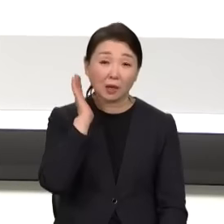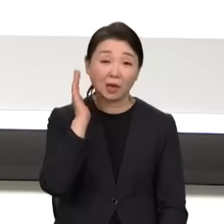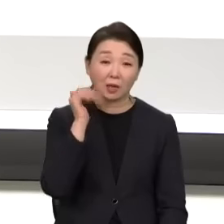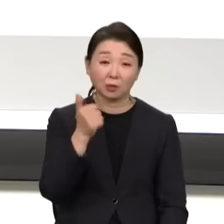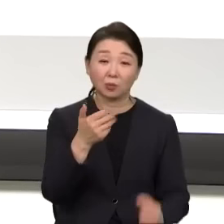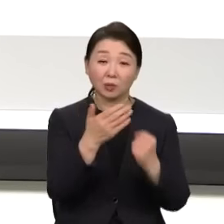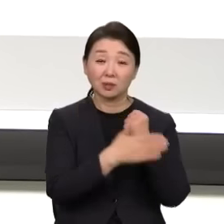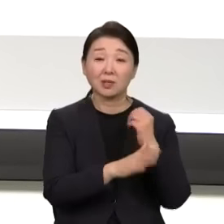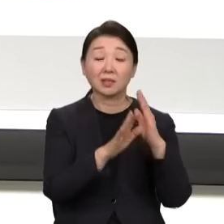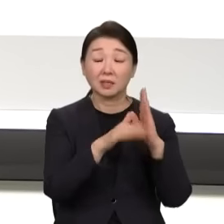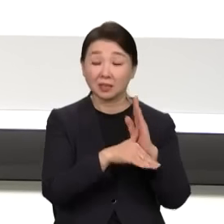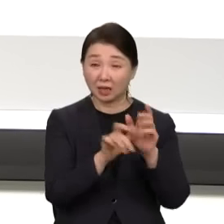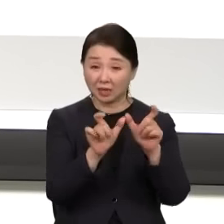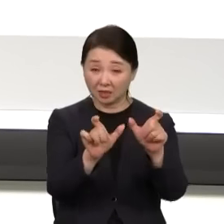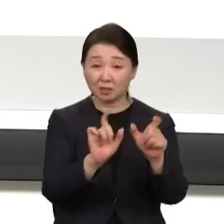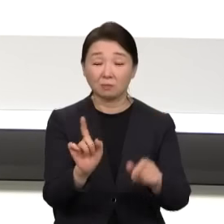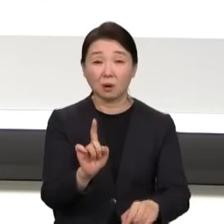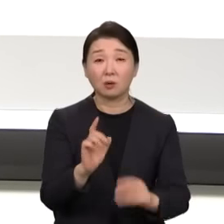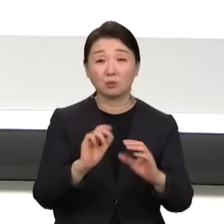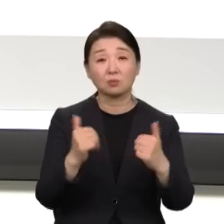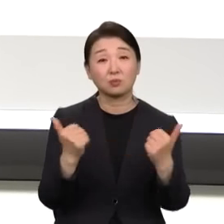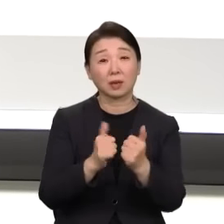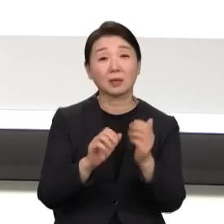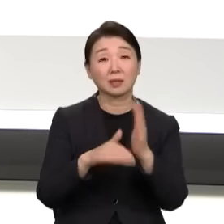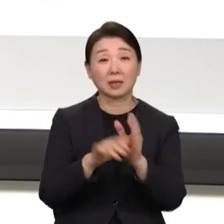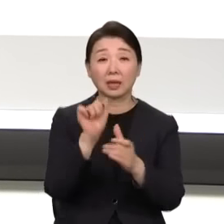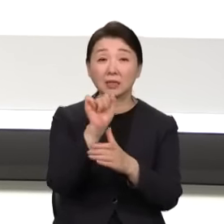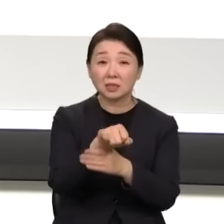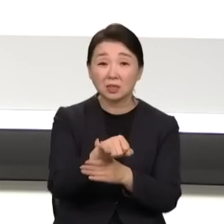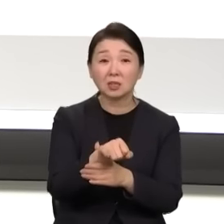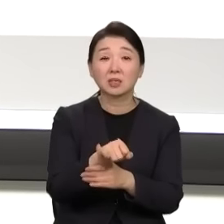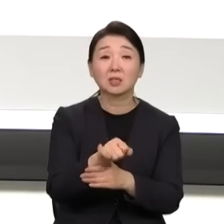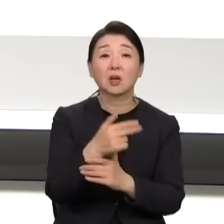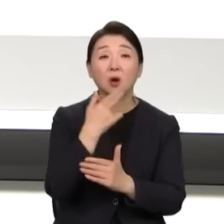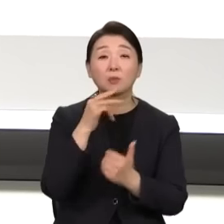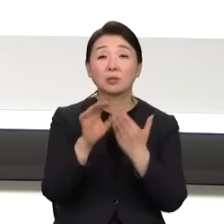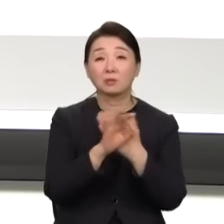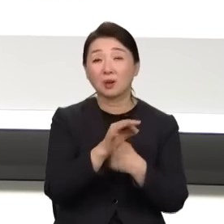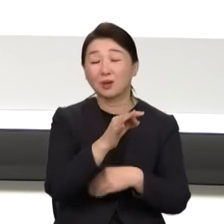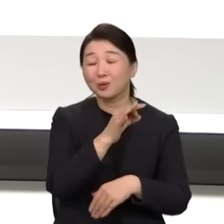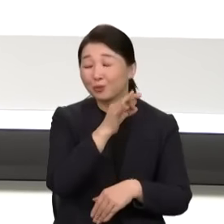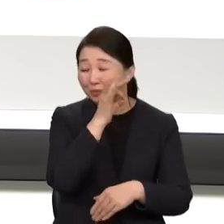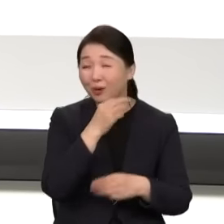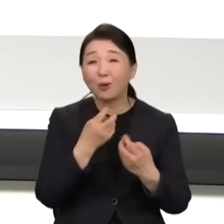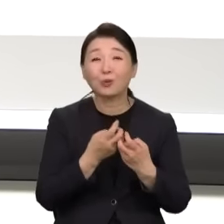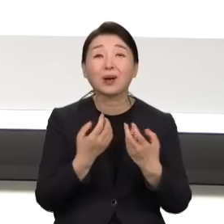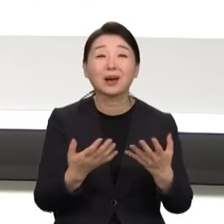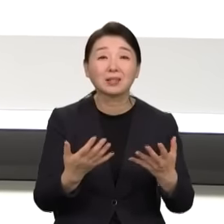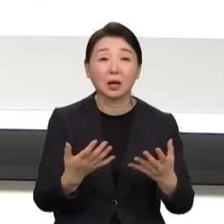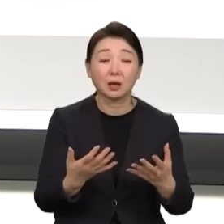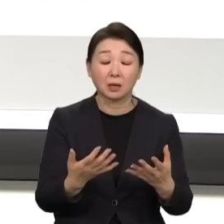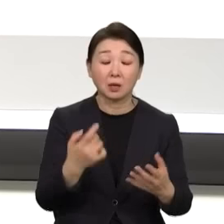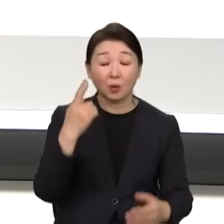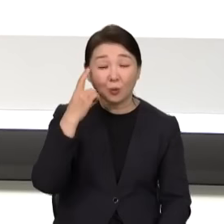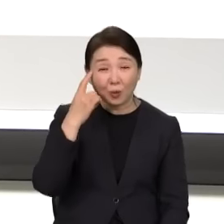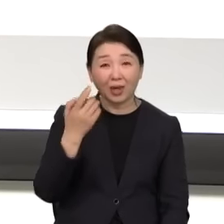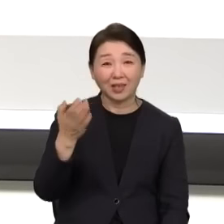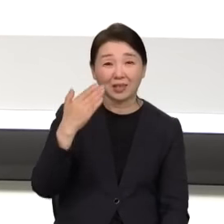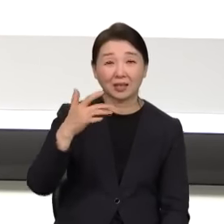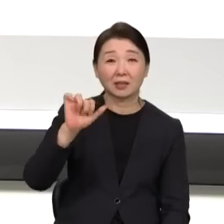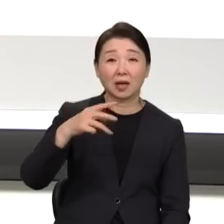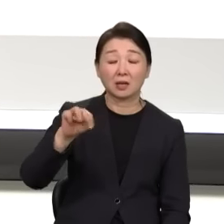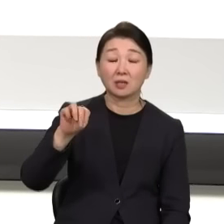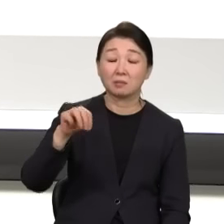사진에도 이런 글을 붙였습니다 국회에서 승인 안 해줬으면 뭐 어떡하냐 그 과거에 그 이른바 날리면 발언을